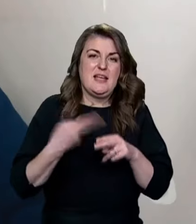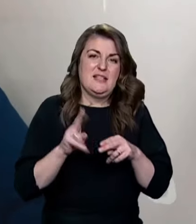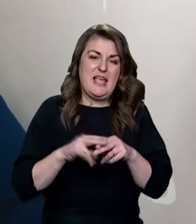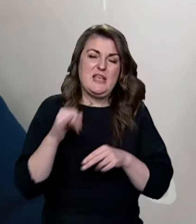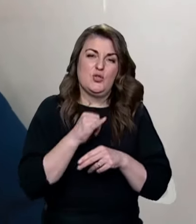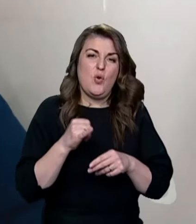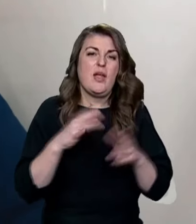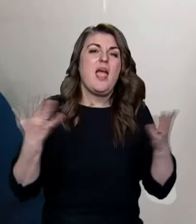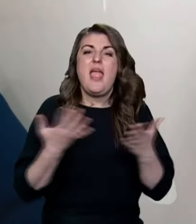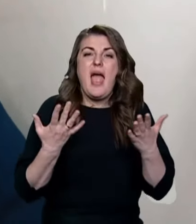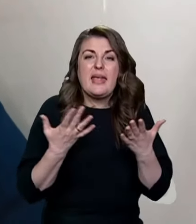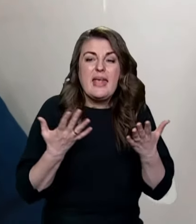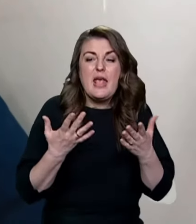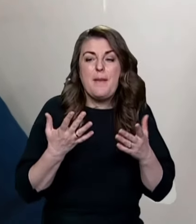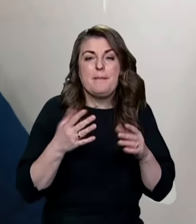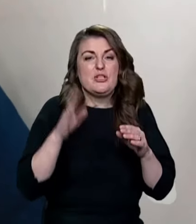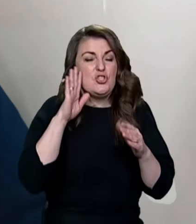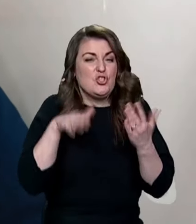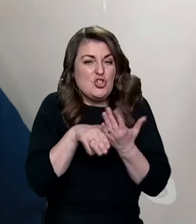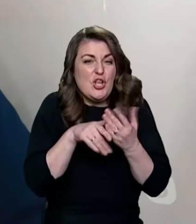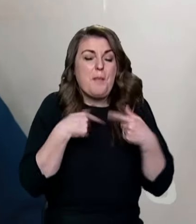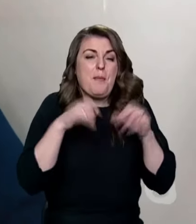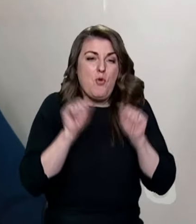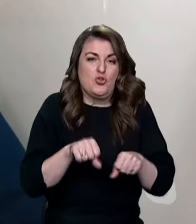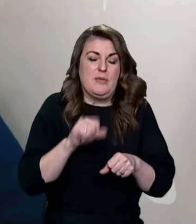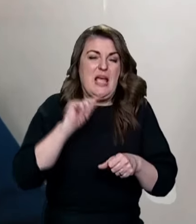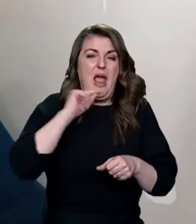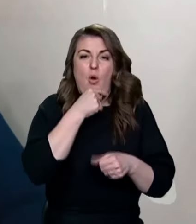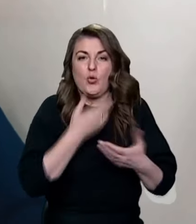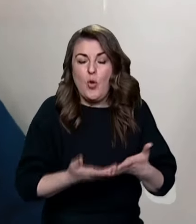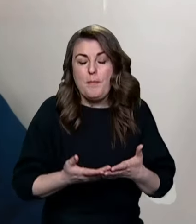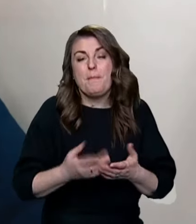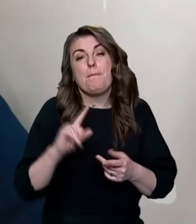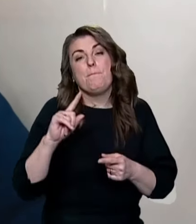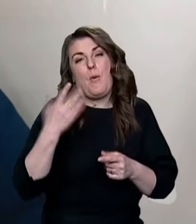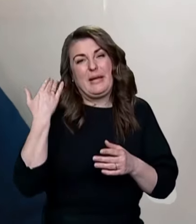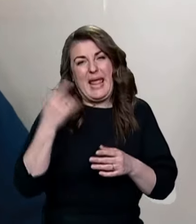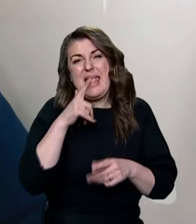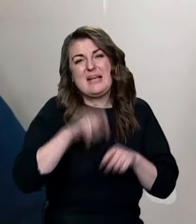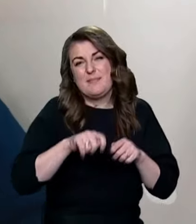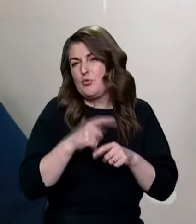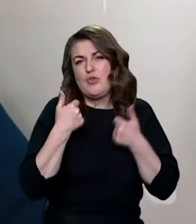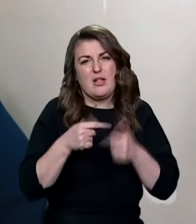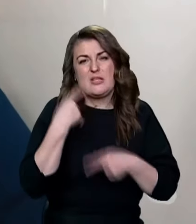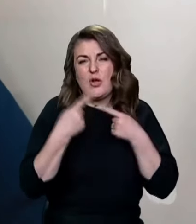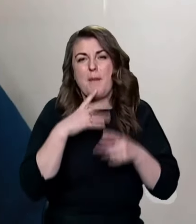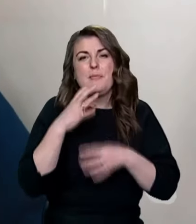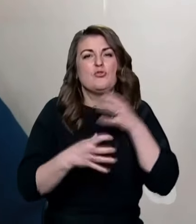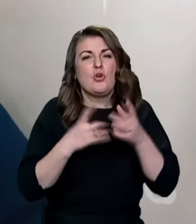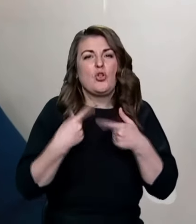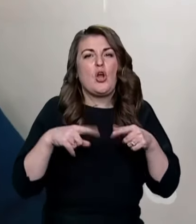цієї історії, яким саме чином можна економити. Попередній експерт дуже класно якраз казав про